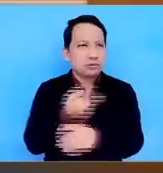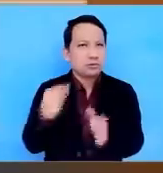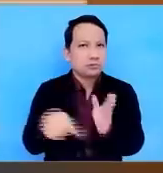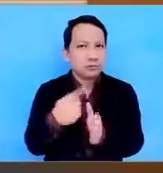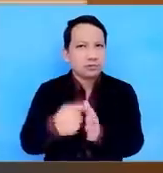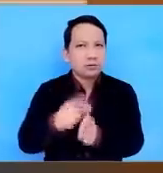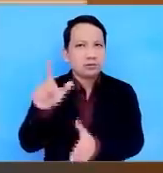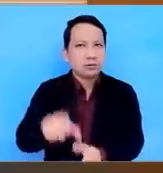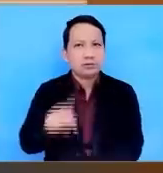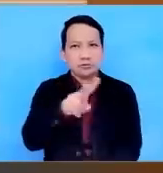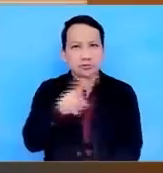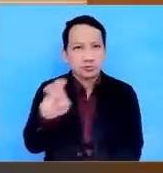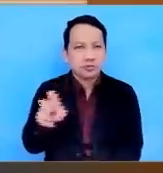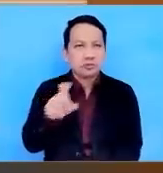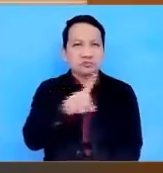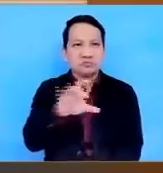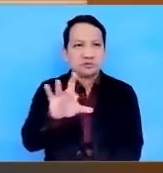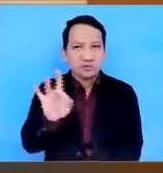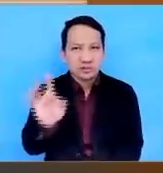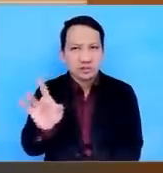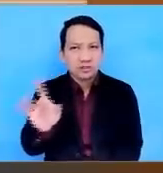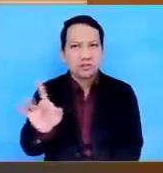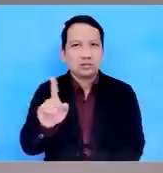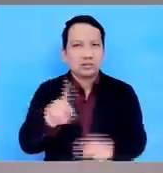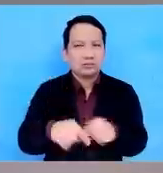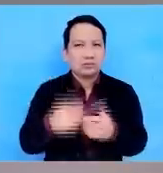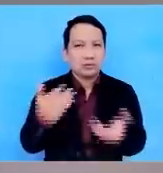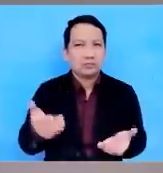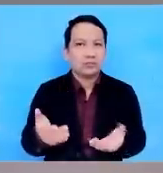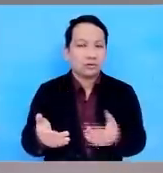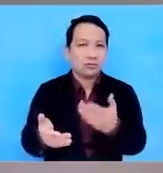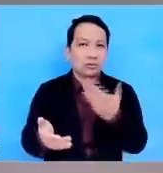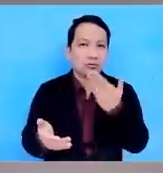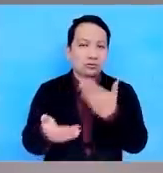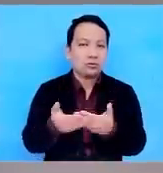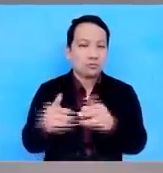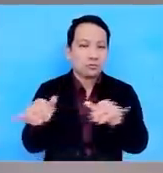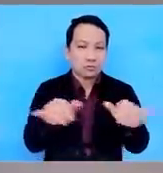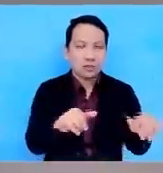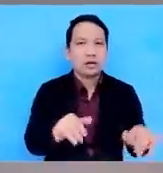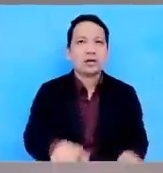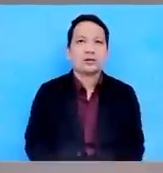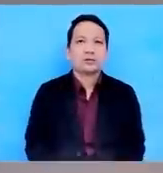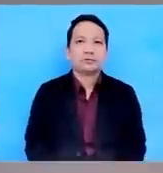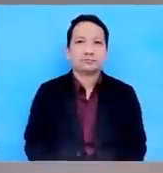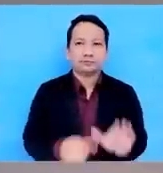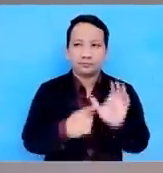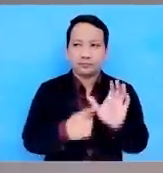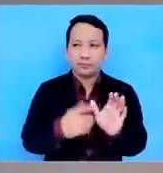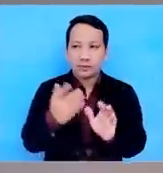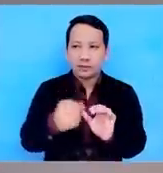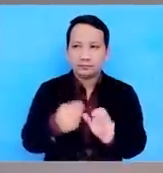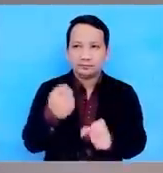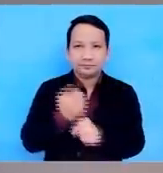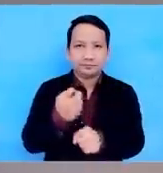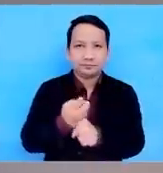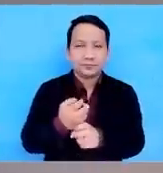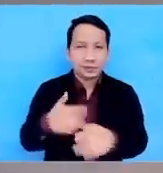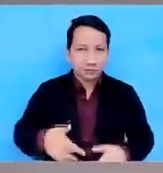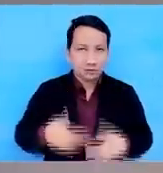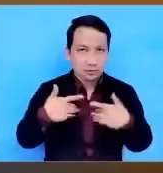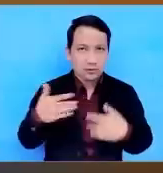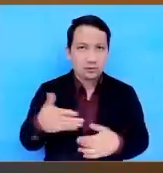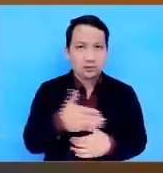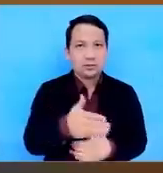ng 200, 180 per kilo. Yan ang good size. Sa kabila niyan, iginiit ni Mark June na hirap pa rin ang buhay nilang